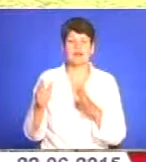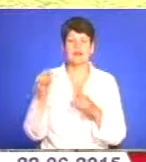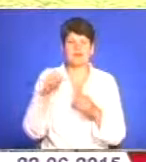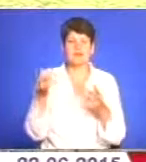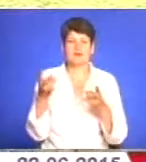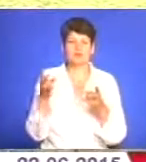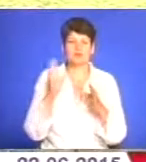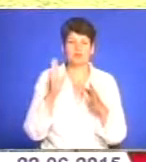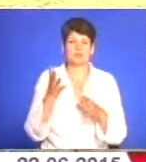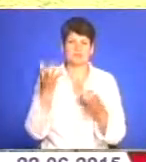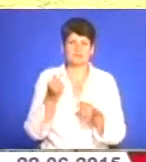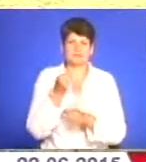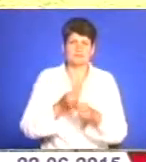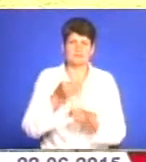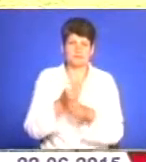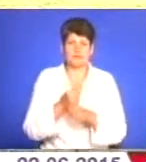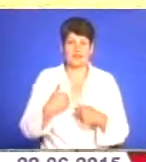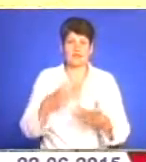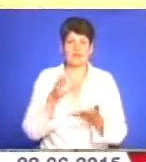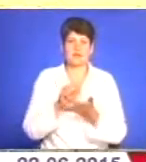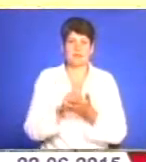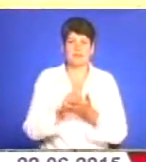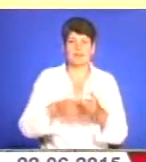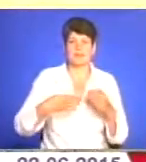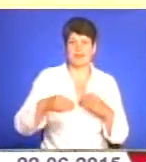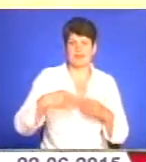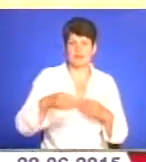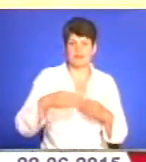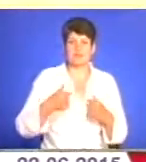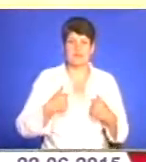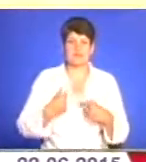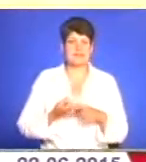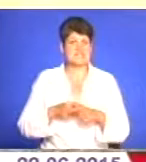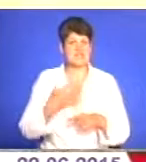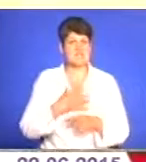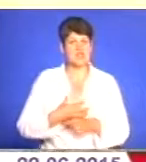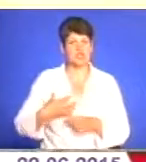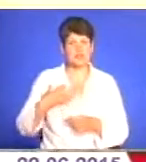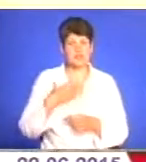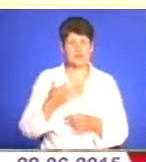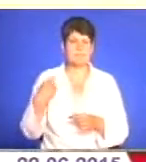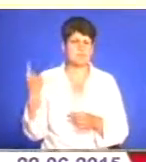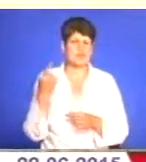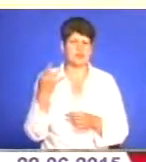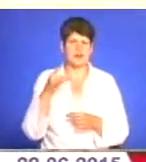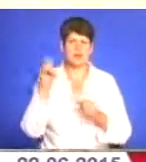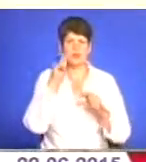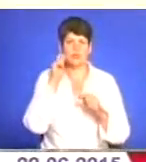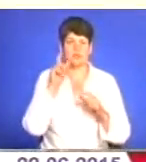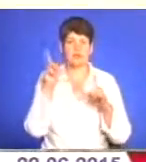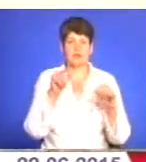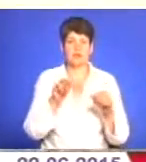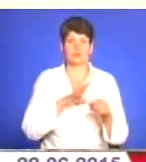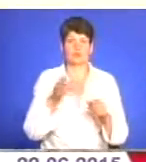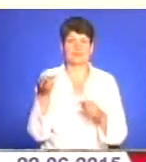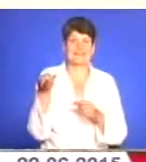треба потрібно працювати. Та, наприклад, я займаюся настільним тенісом, і для мене це дуже важливо. Я перший раз, як на Україні була, то мала